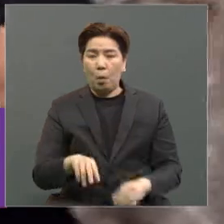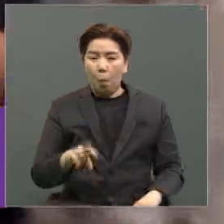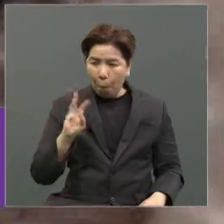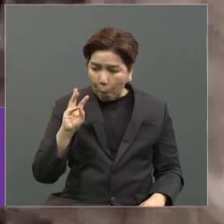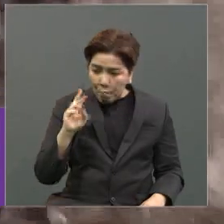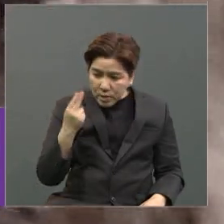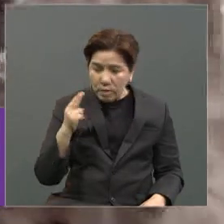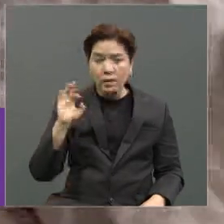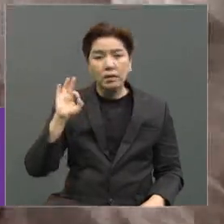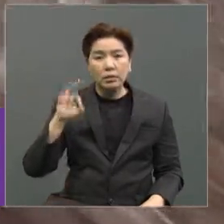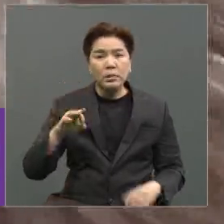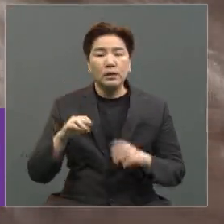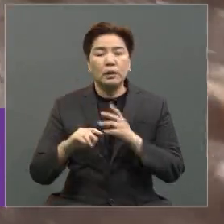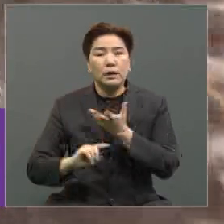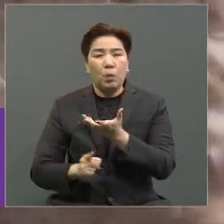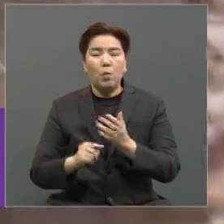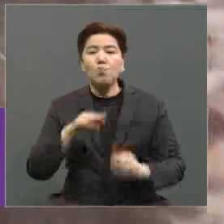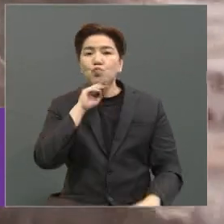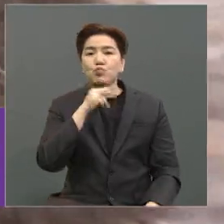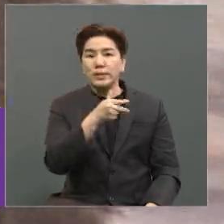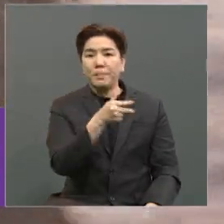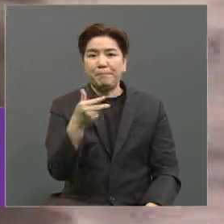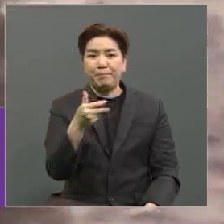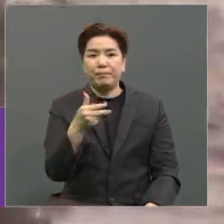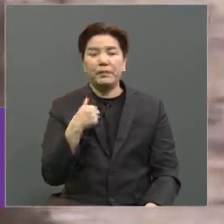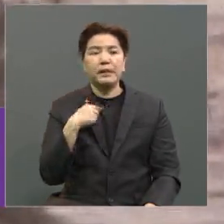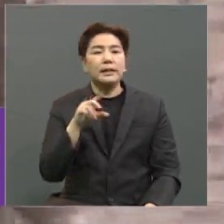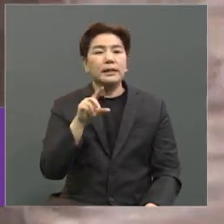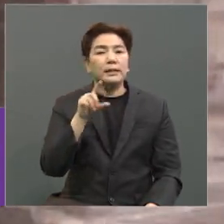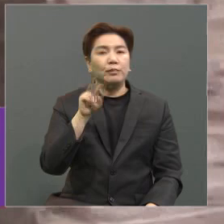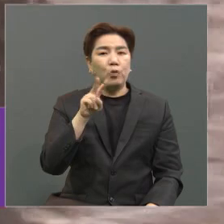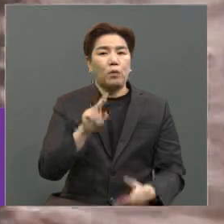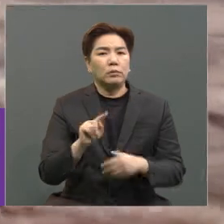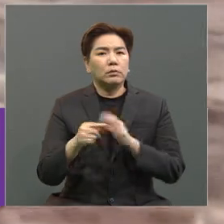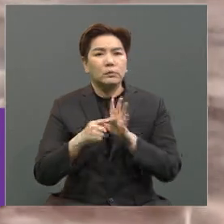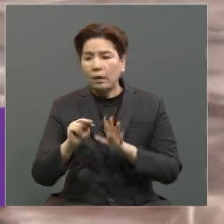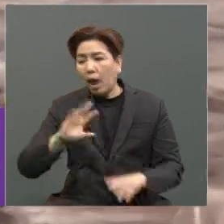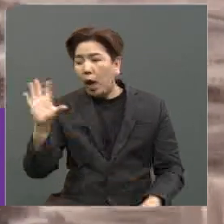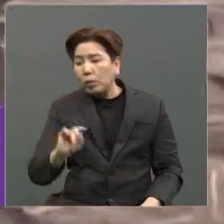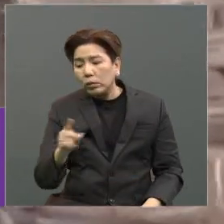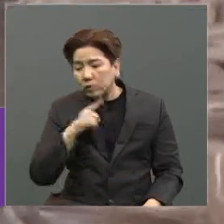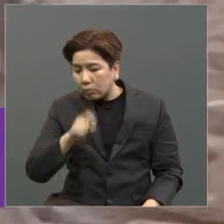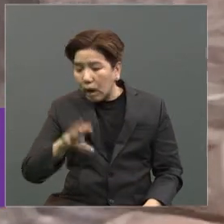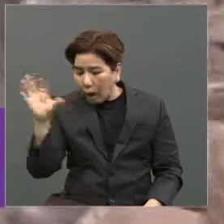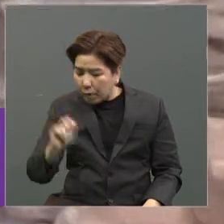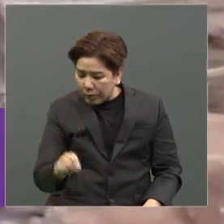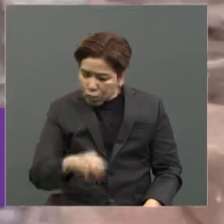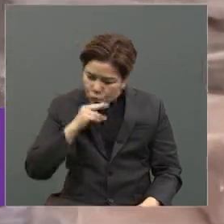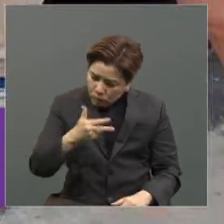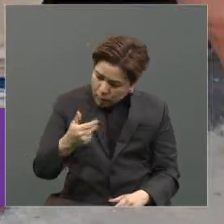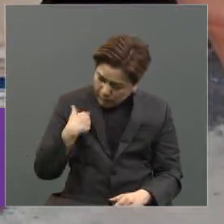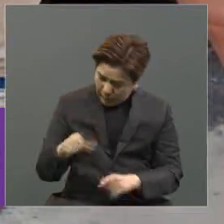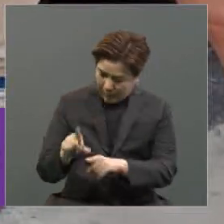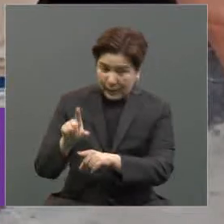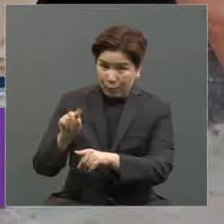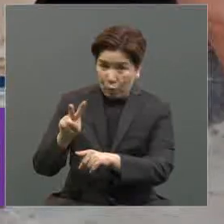ชมแล้วเป็นหมู 3ชั้นแช่แข็งในจำนวนเนี้ย 22ตันไม่ทราบแหล่งที่มาเลยนะหมู่ 3ชั้น 22ตันนี้ส่วนอีก